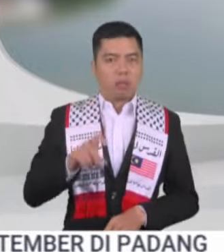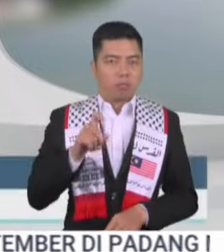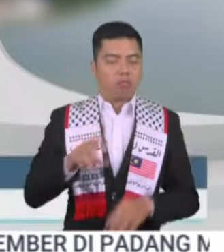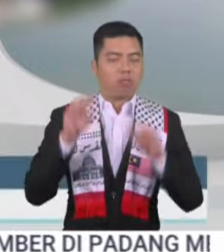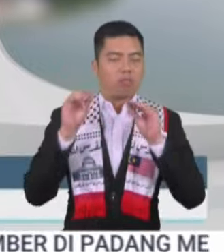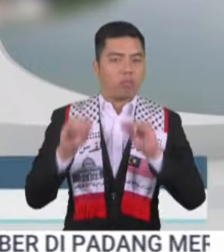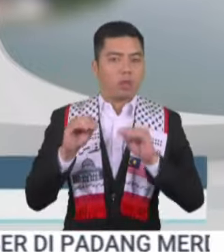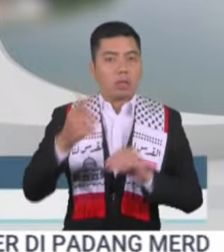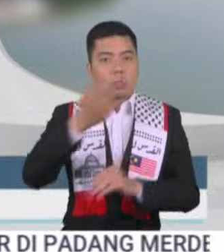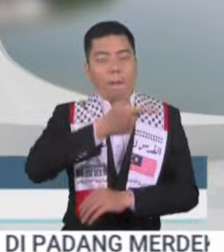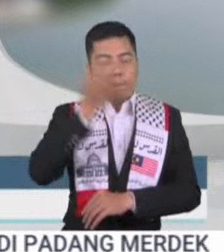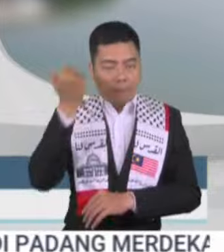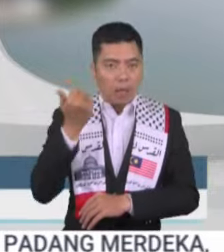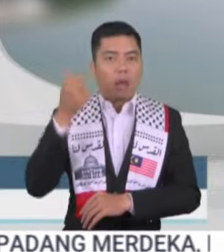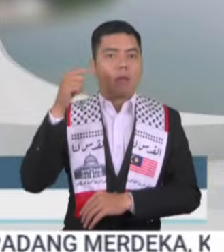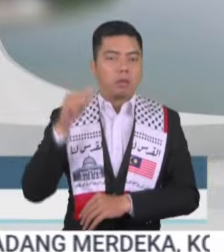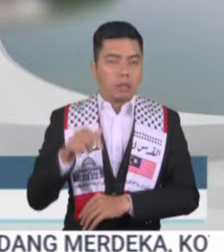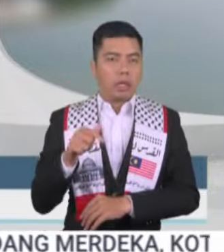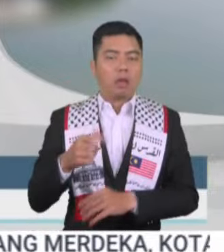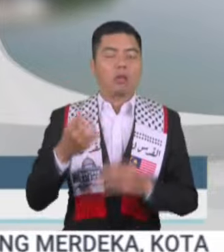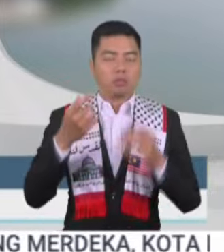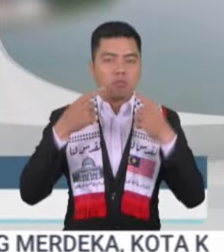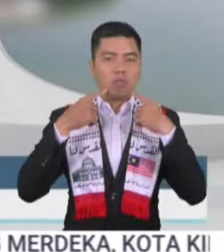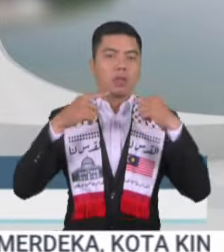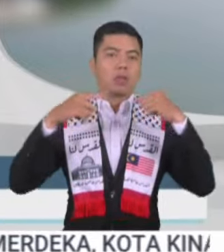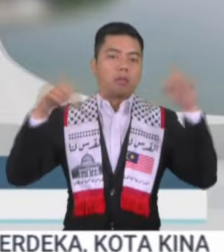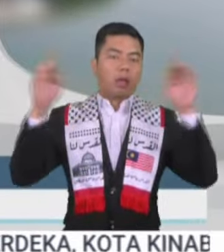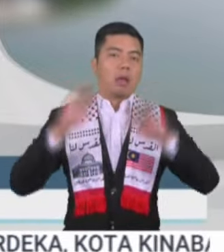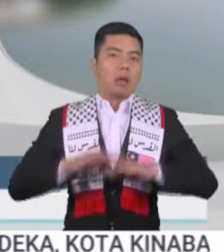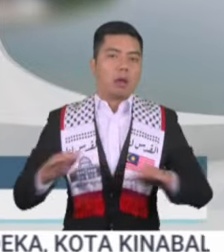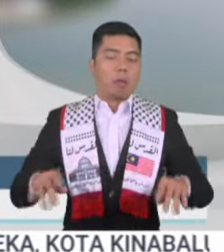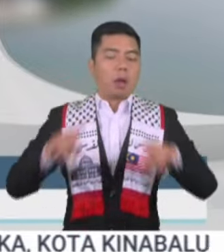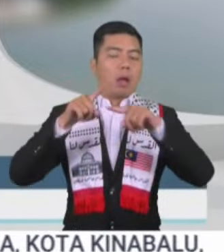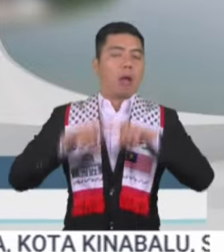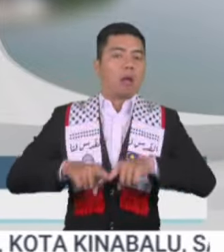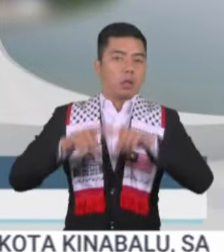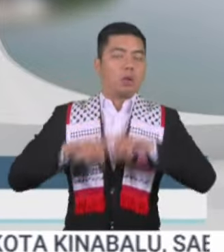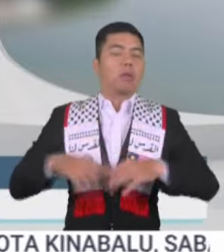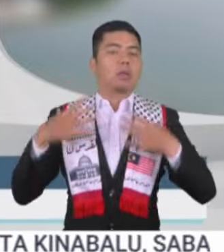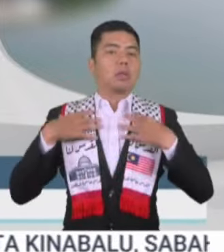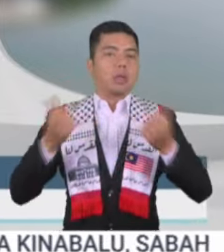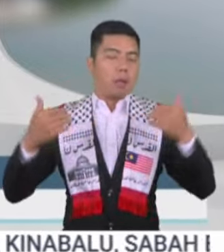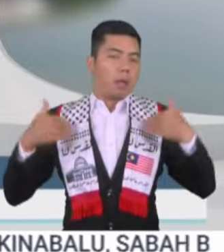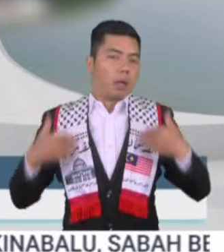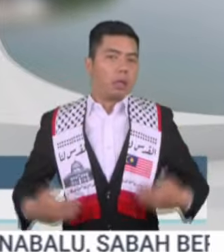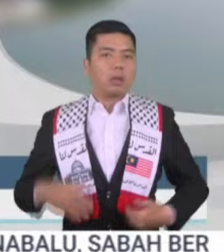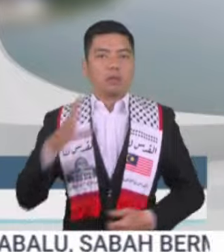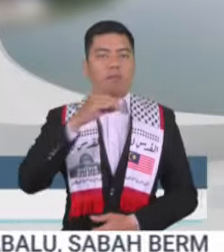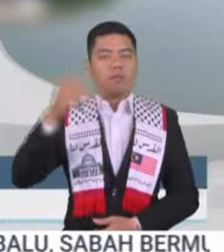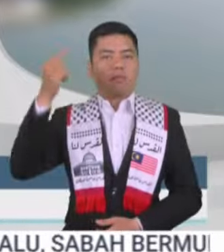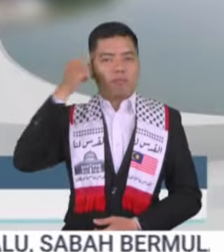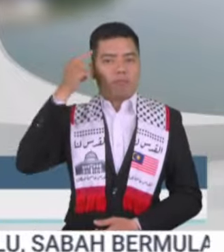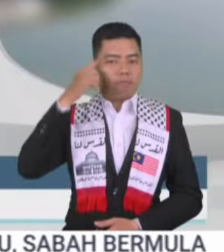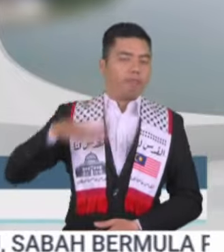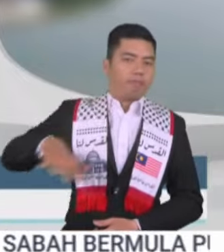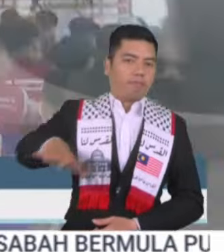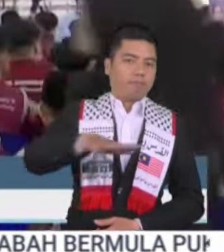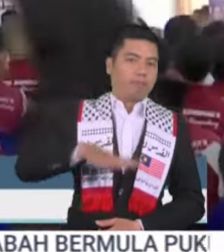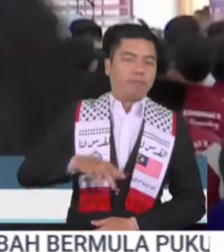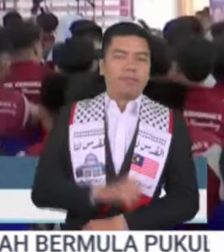ia penting kerana kemenjadian dan kecemerlangan pelajar bergantung kepada kesihatan fizikal dan mental